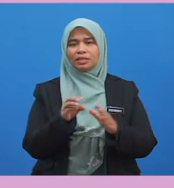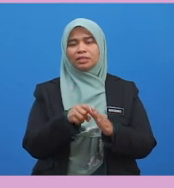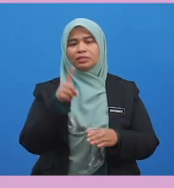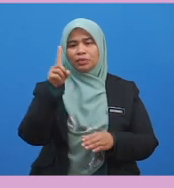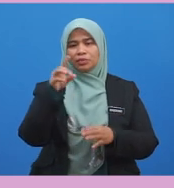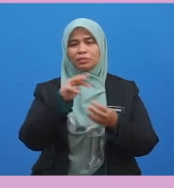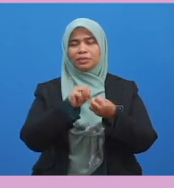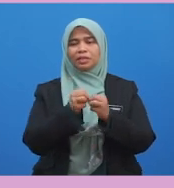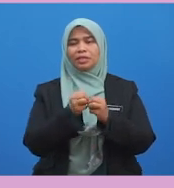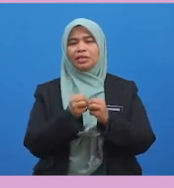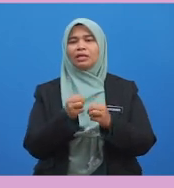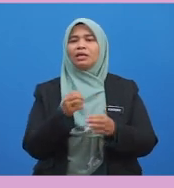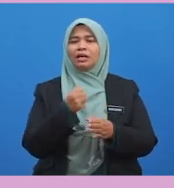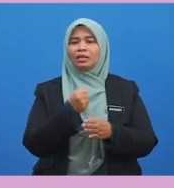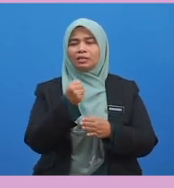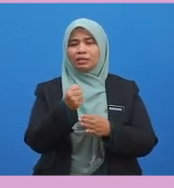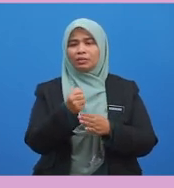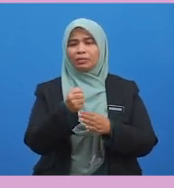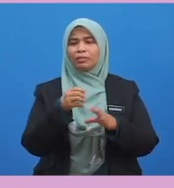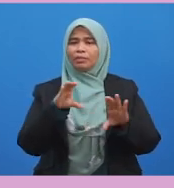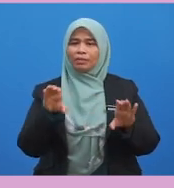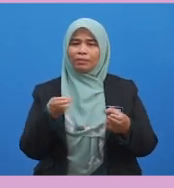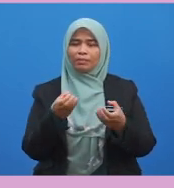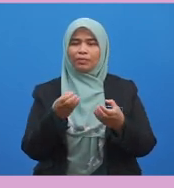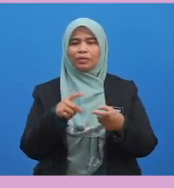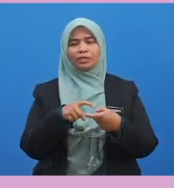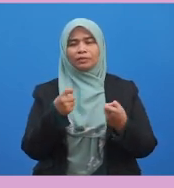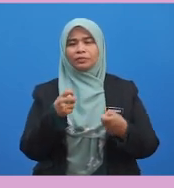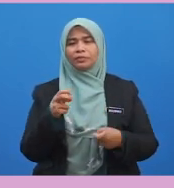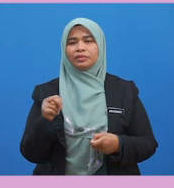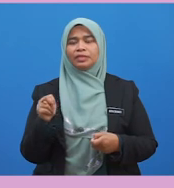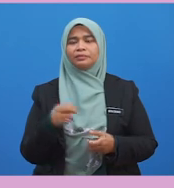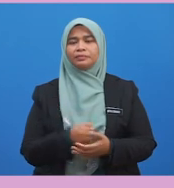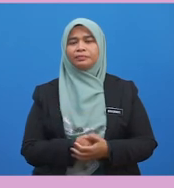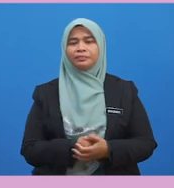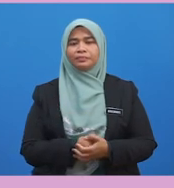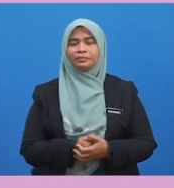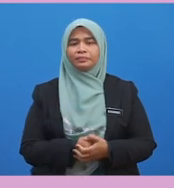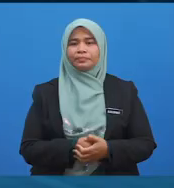menyelesaikan sesuatu masalah atau membuat keputusan.